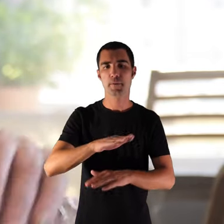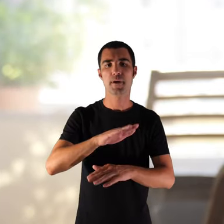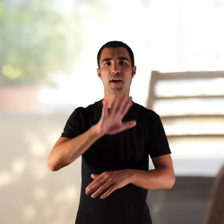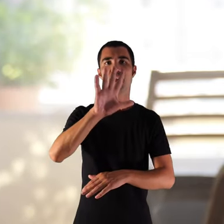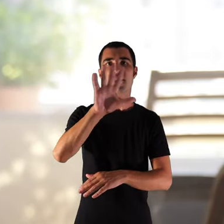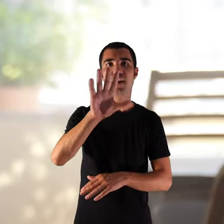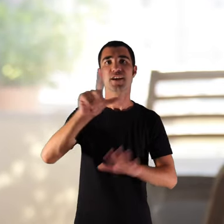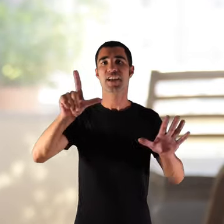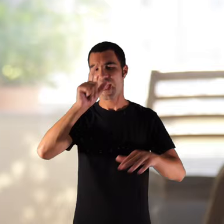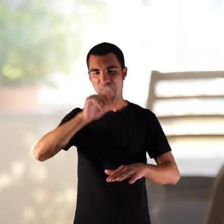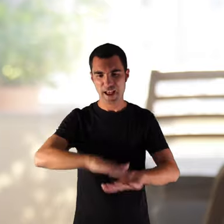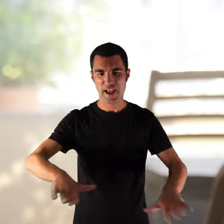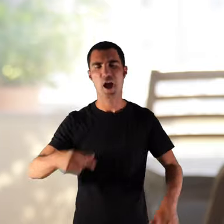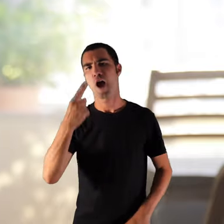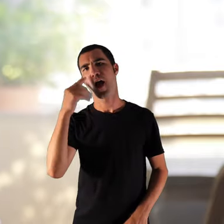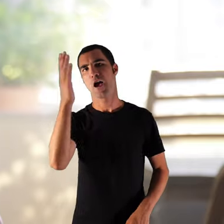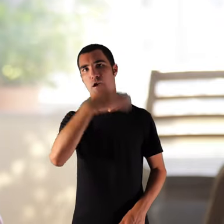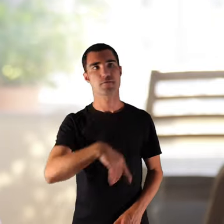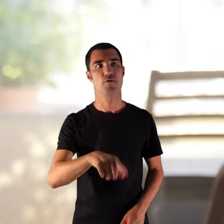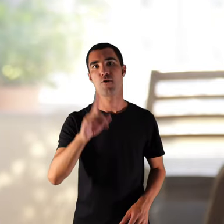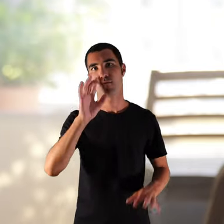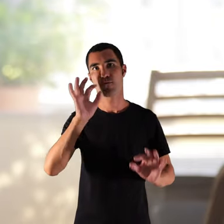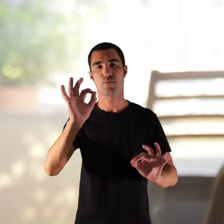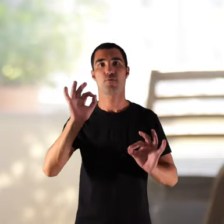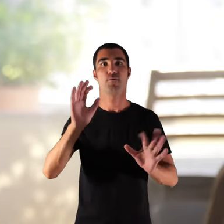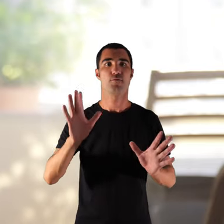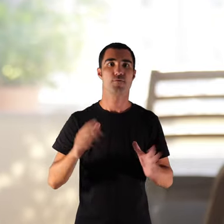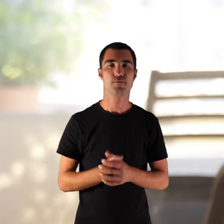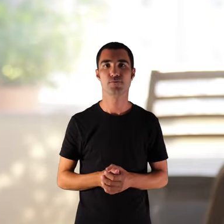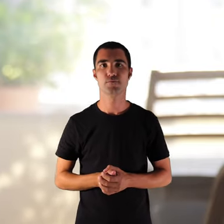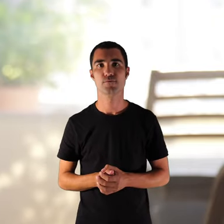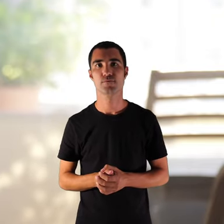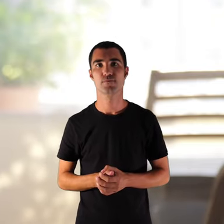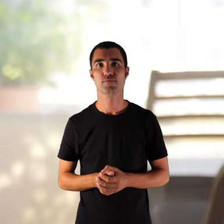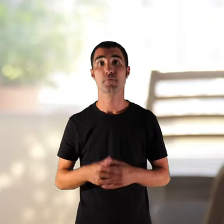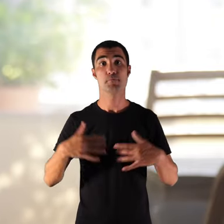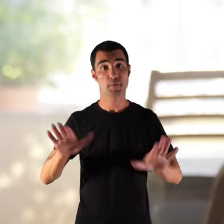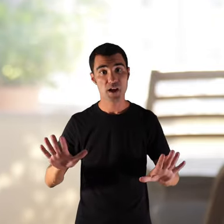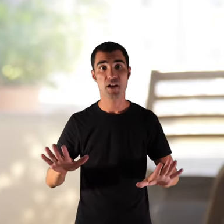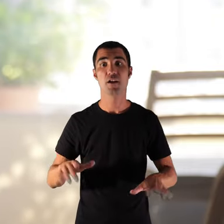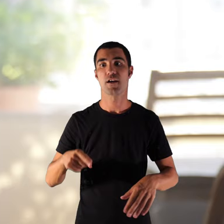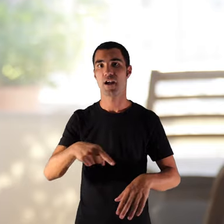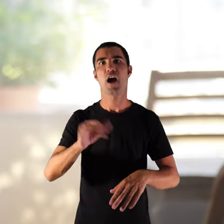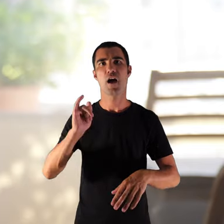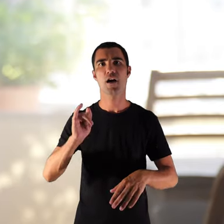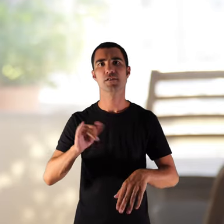7 anys no n'hi deixava d'anar cap jo, perquè me'ls posava molt. De totes maneres tenia un